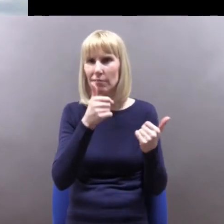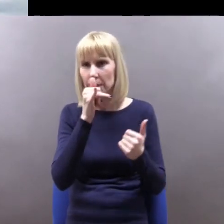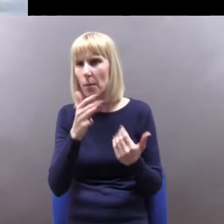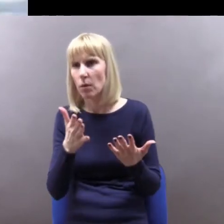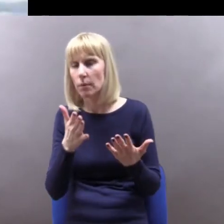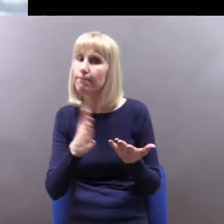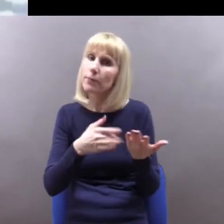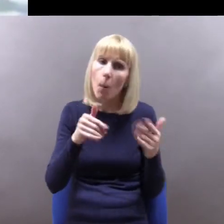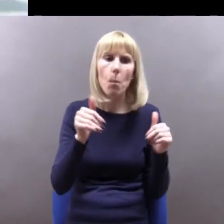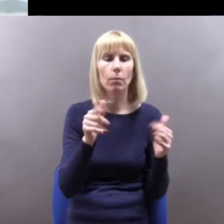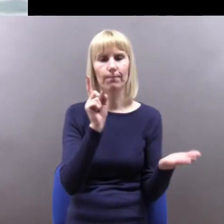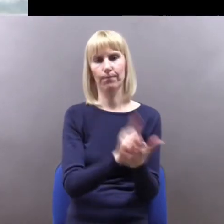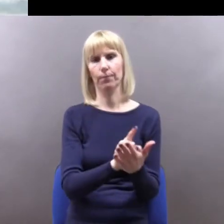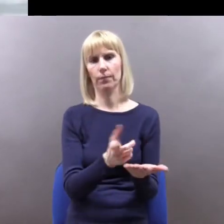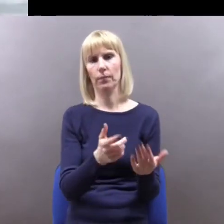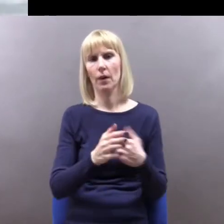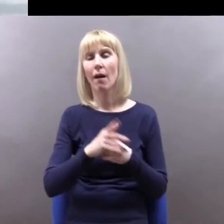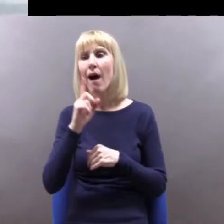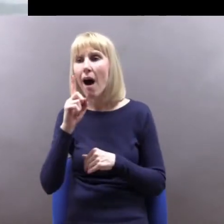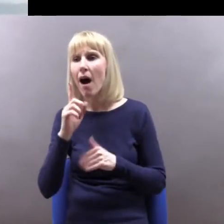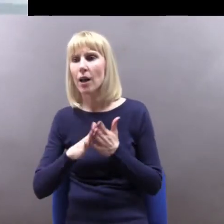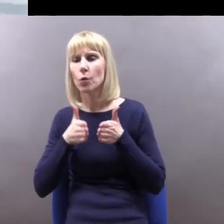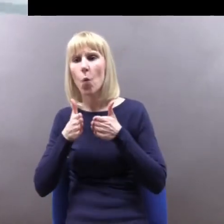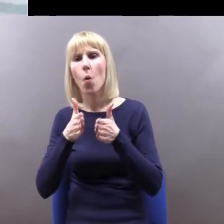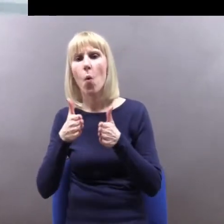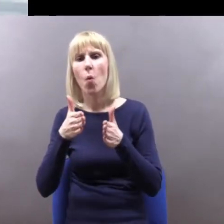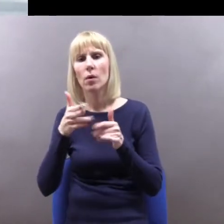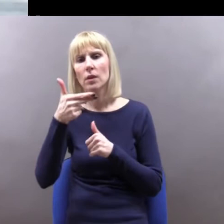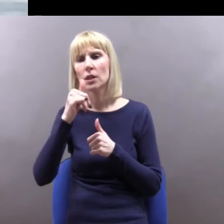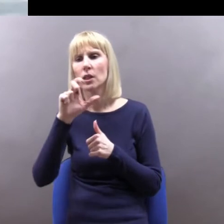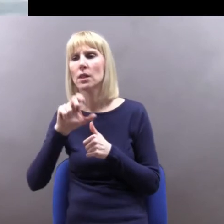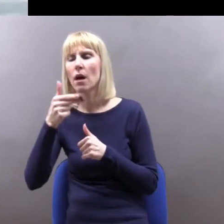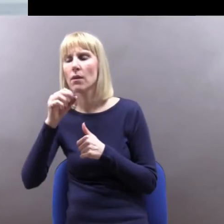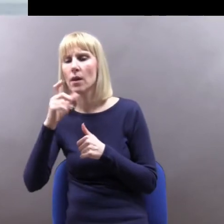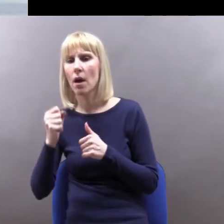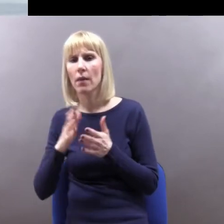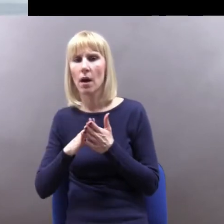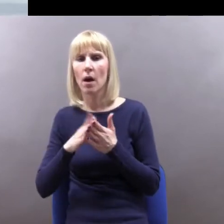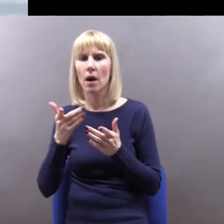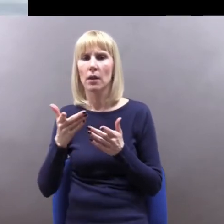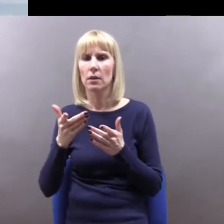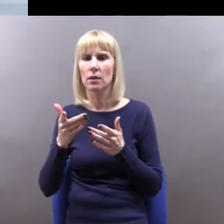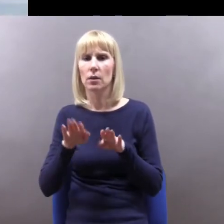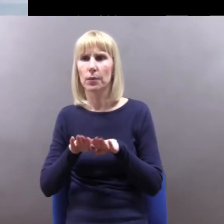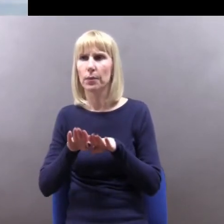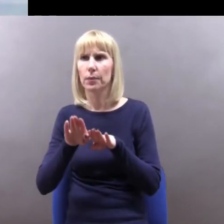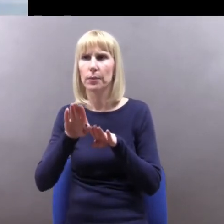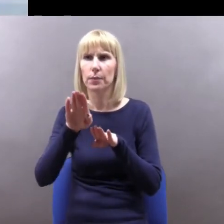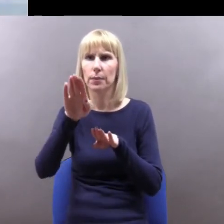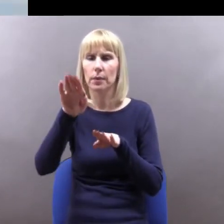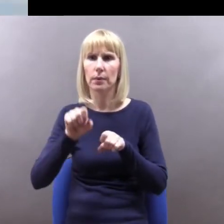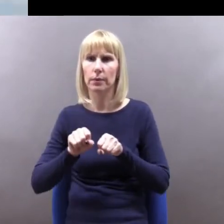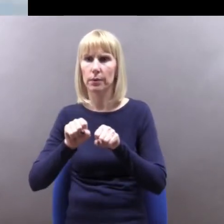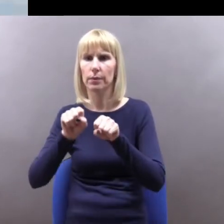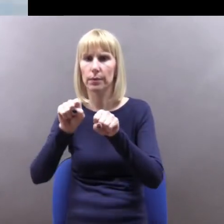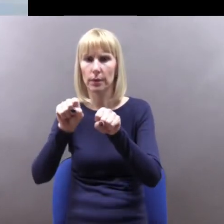się. Natomiast no, na tej nieszczęsnej niciarnianej, gdybyś przyjechał z wózkiem, z dzieckiem, no to chciałbyś czekać pół